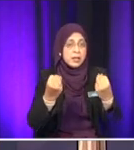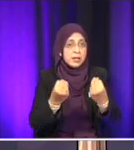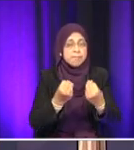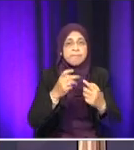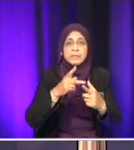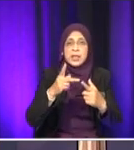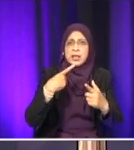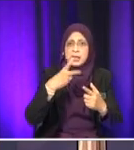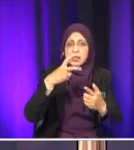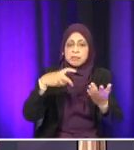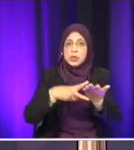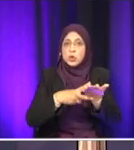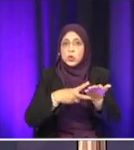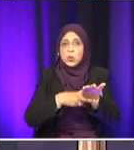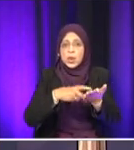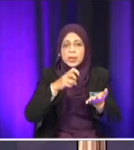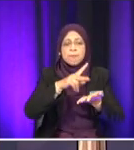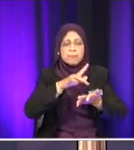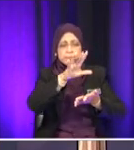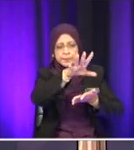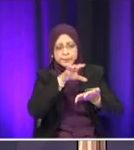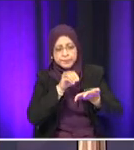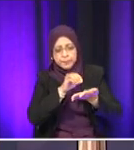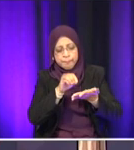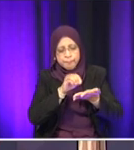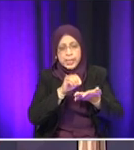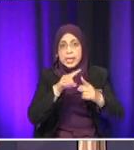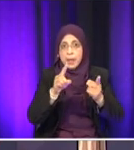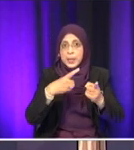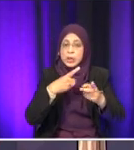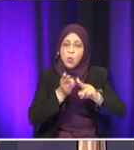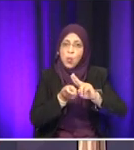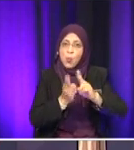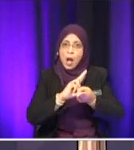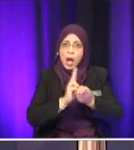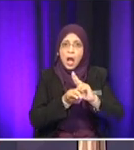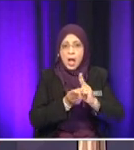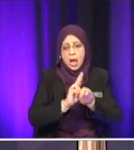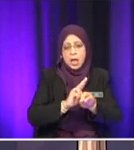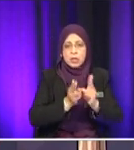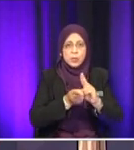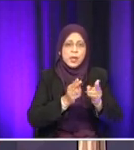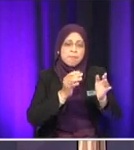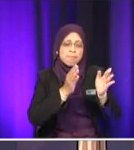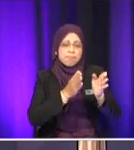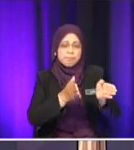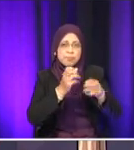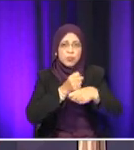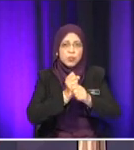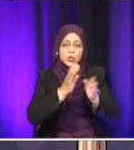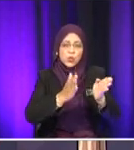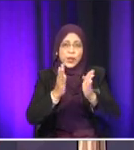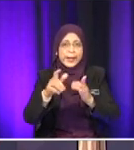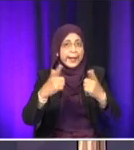kita tiru semudah gambar itu dan olah semula dari segi size rekelita dan juga gubahan yang menarik